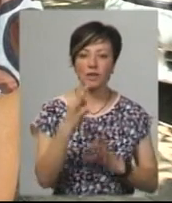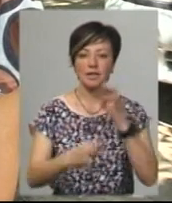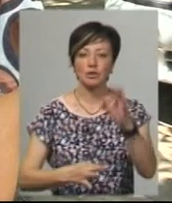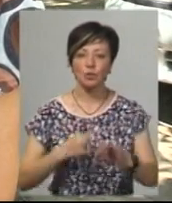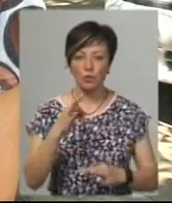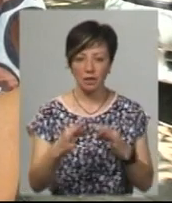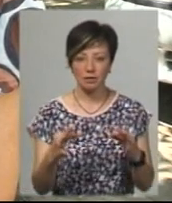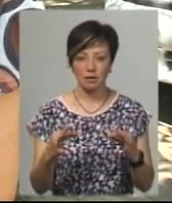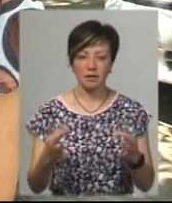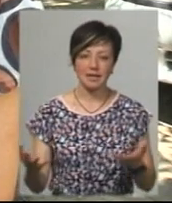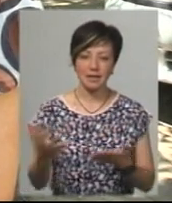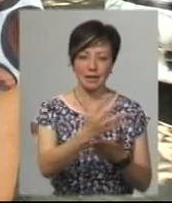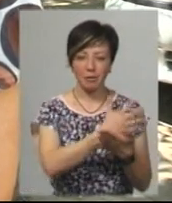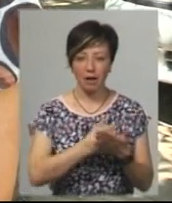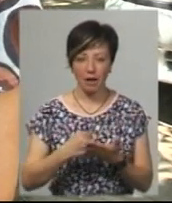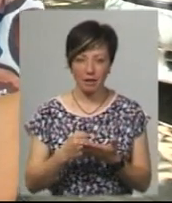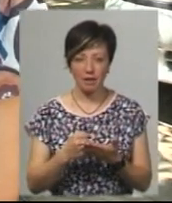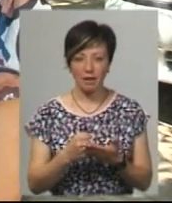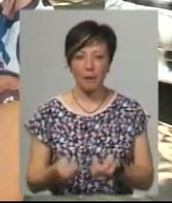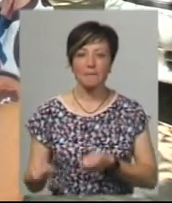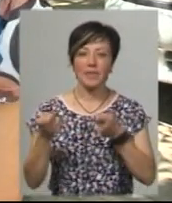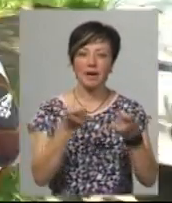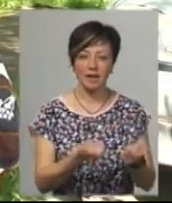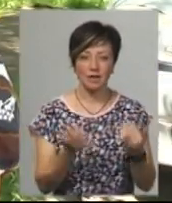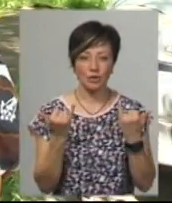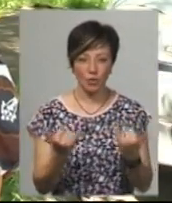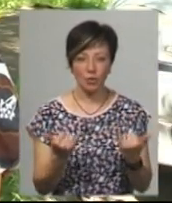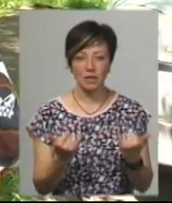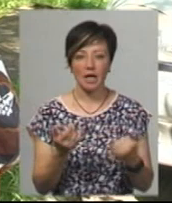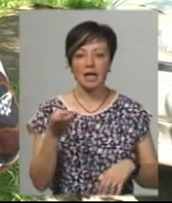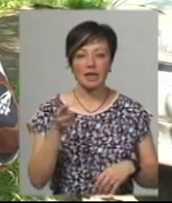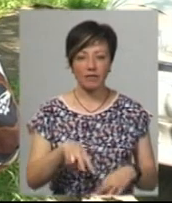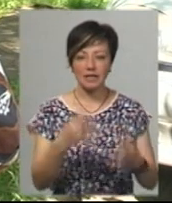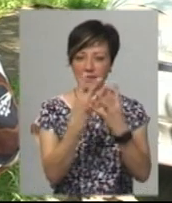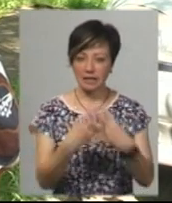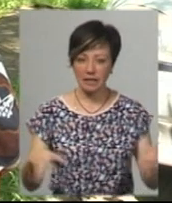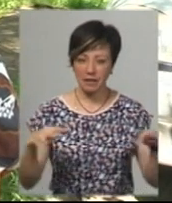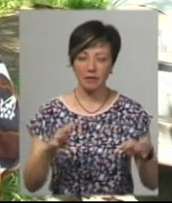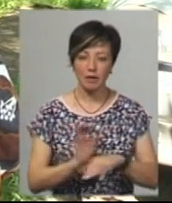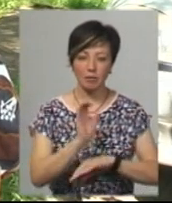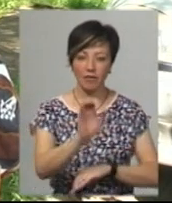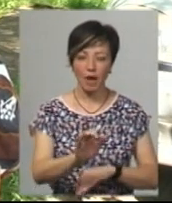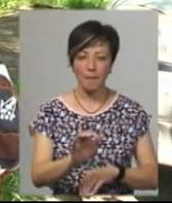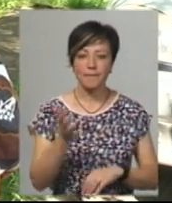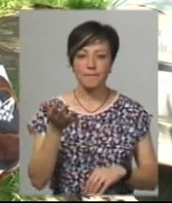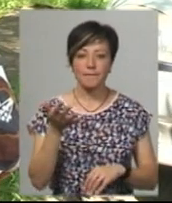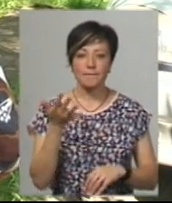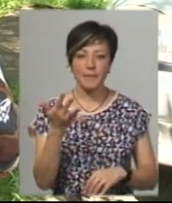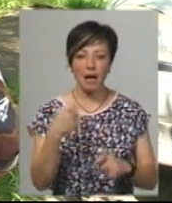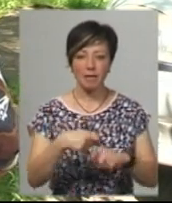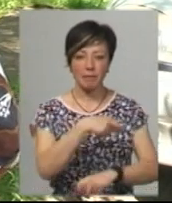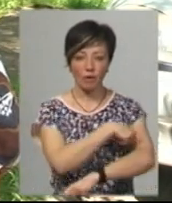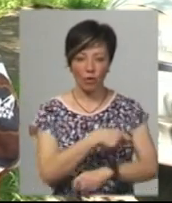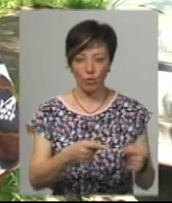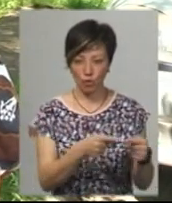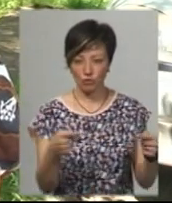За одні сутки зібрали. Привезли сьогодні. Дві сітки відправляємо 5-метрової